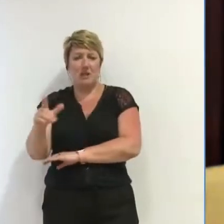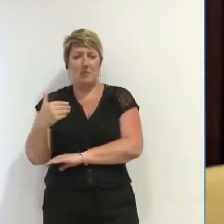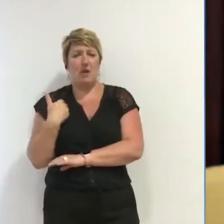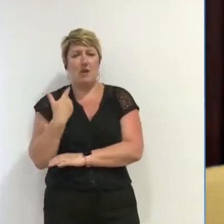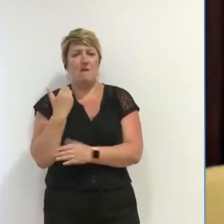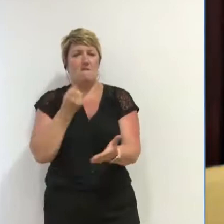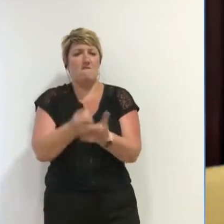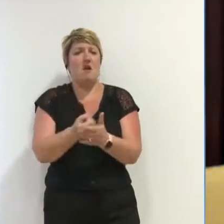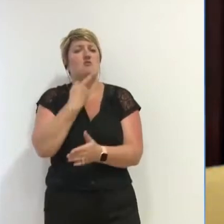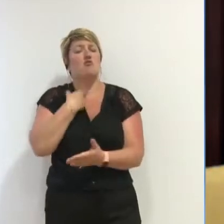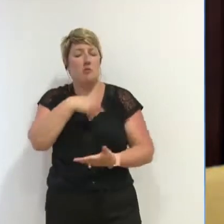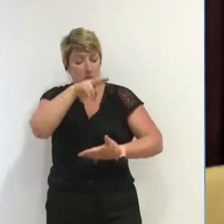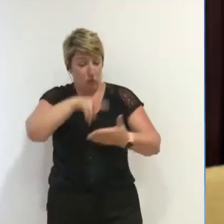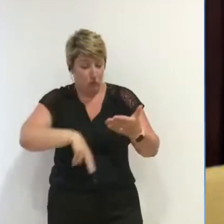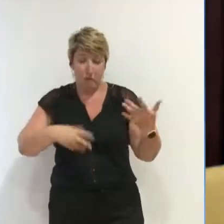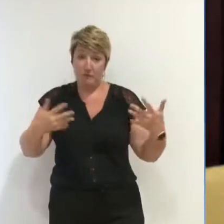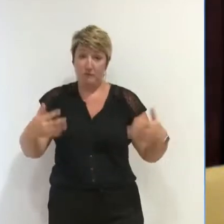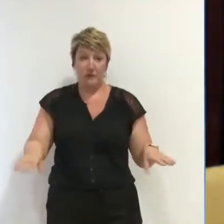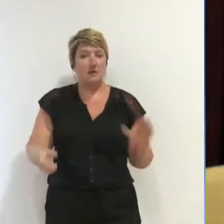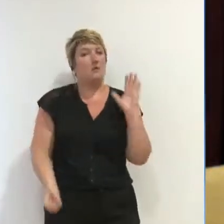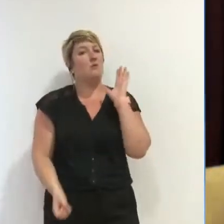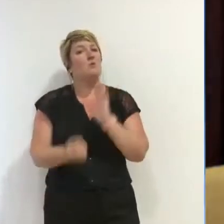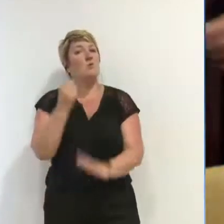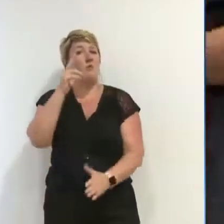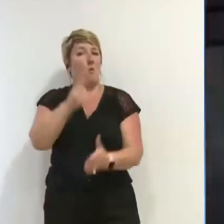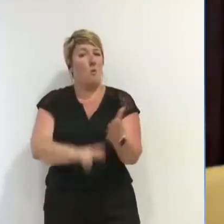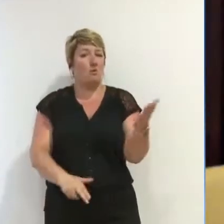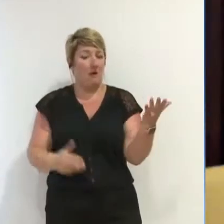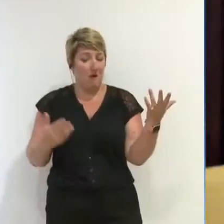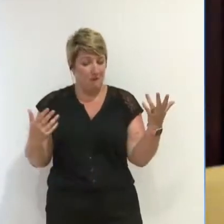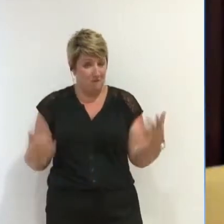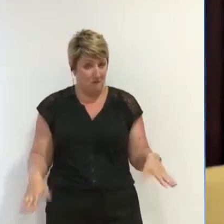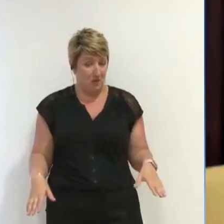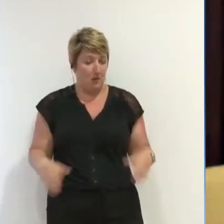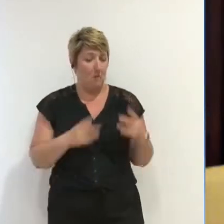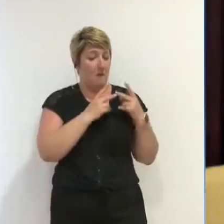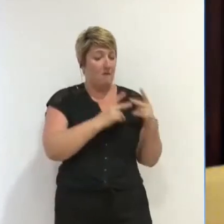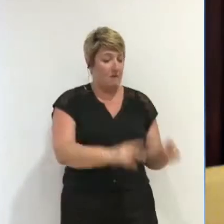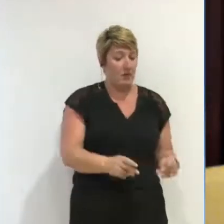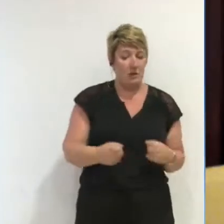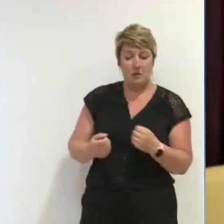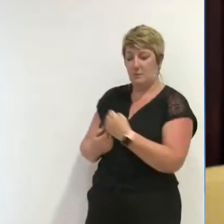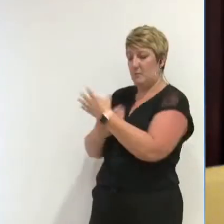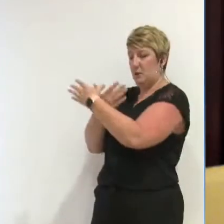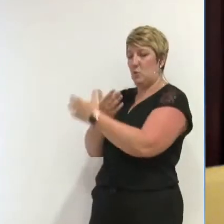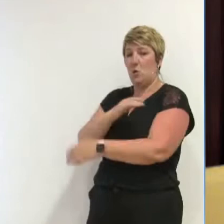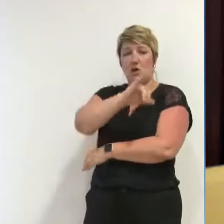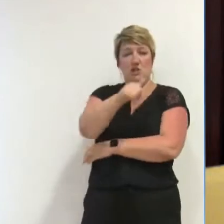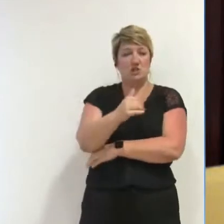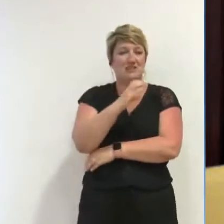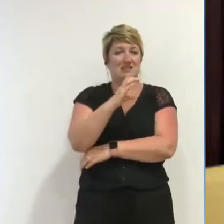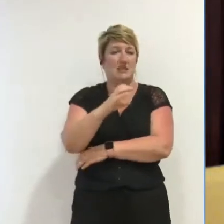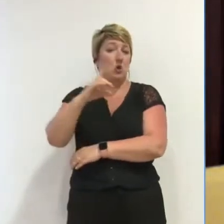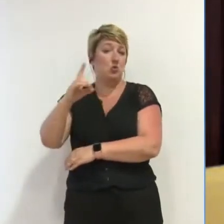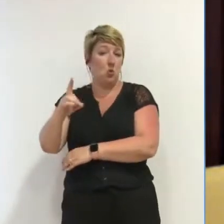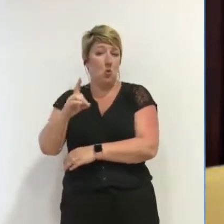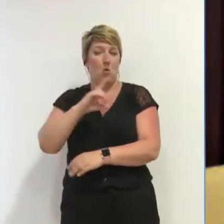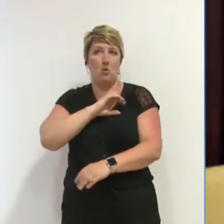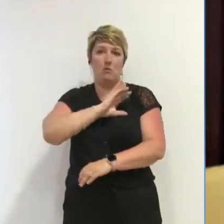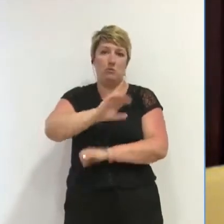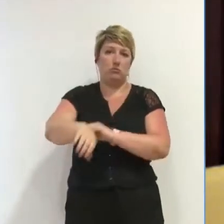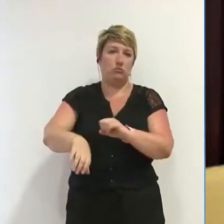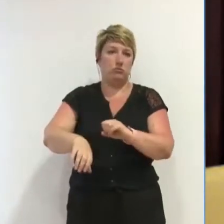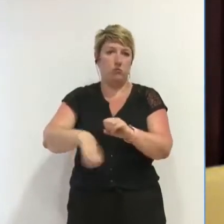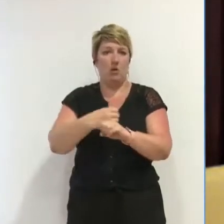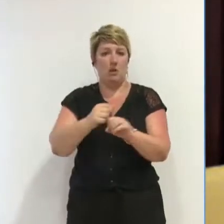juin, qu'un nouveau contrat aurait été signé entre la ville, la métro et JC2Co pour 12 ans.